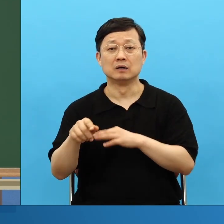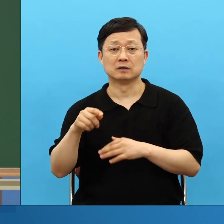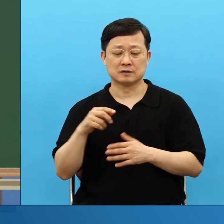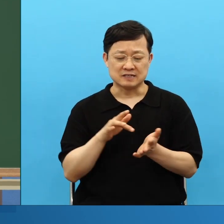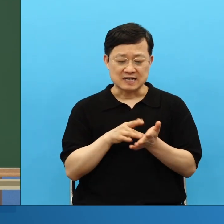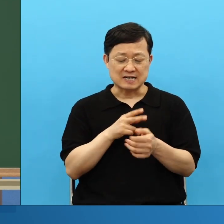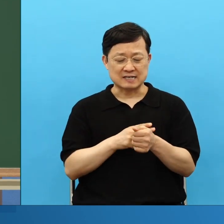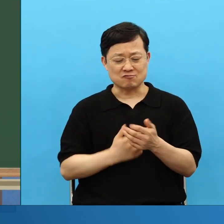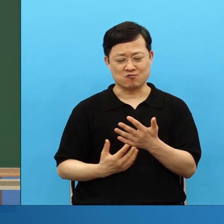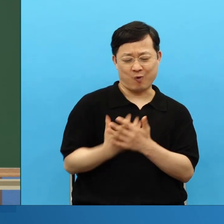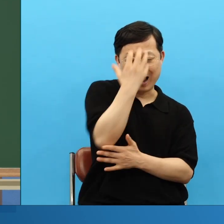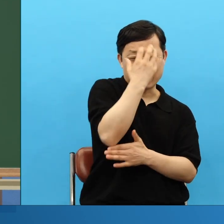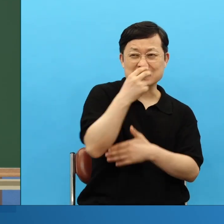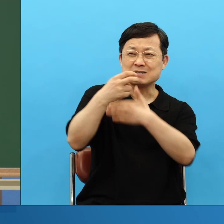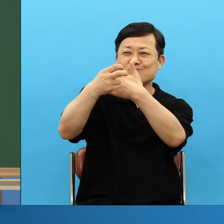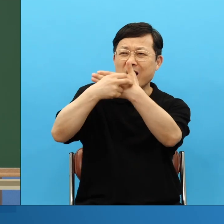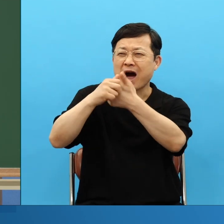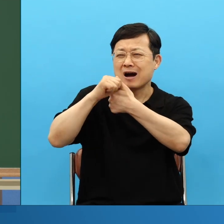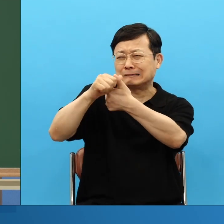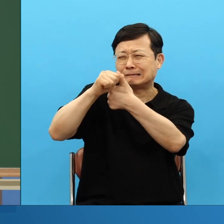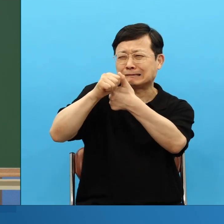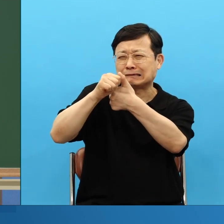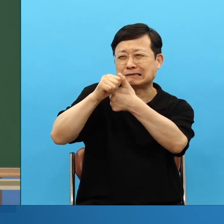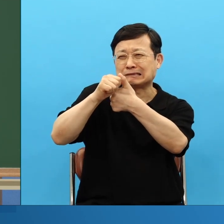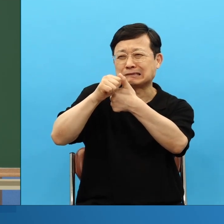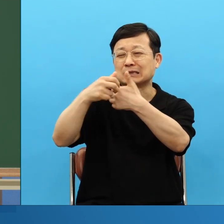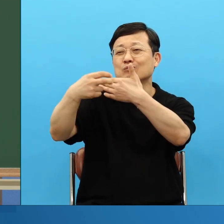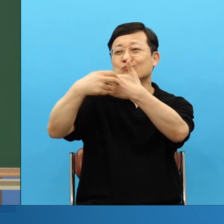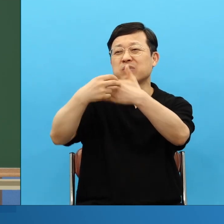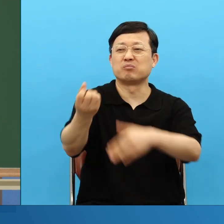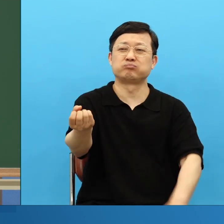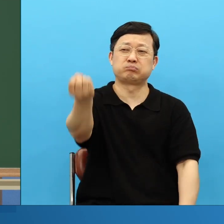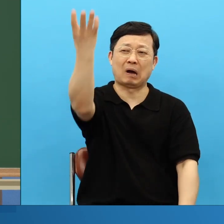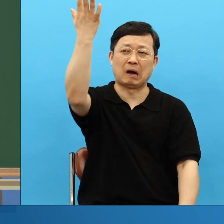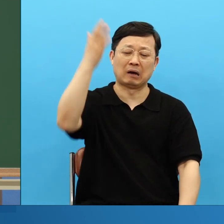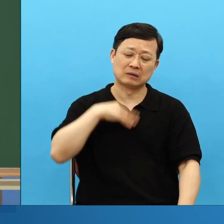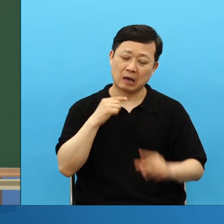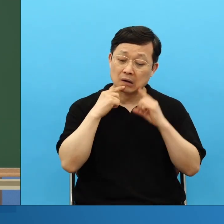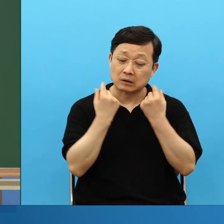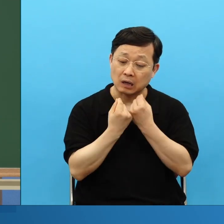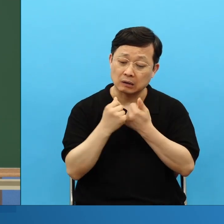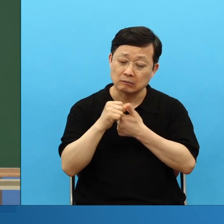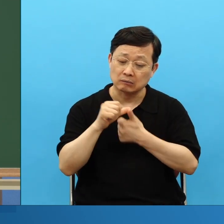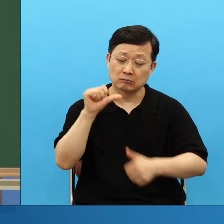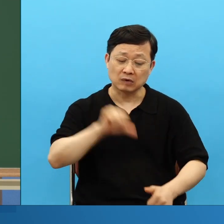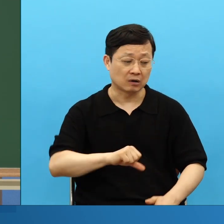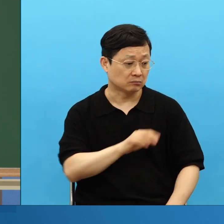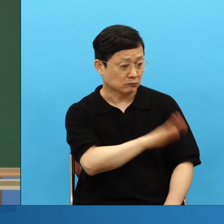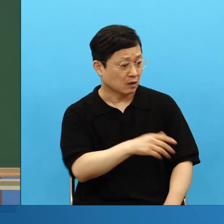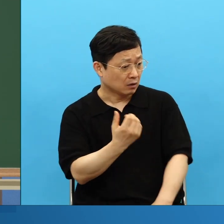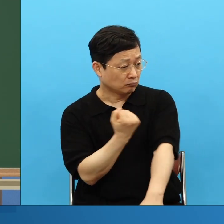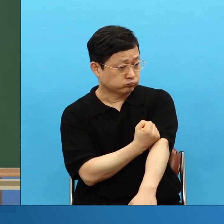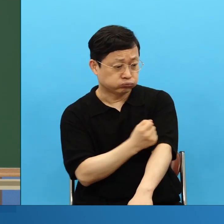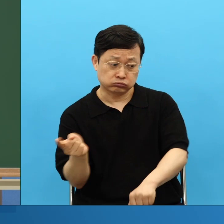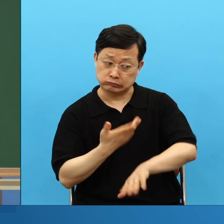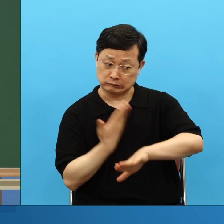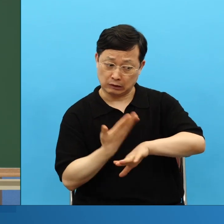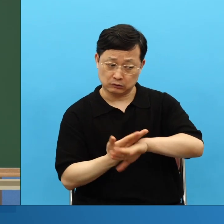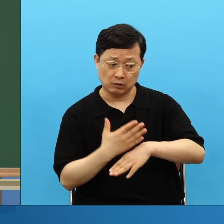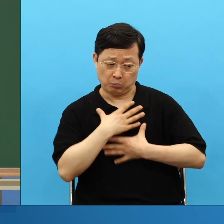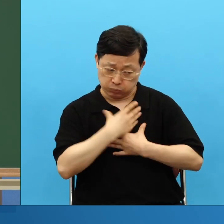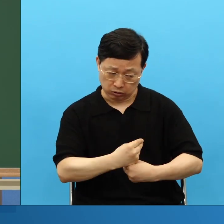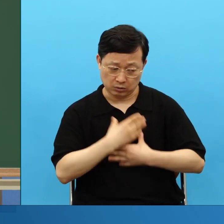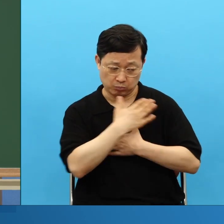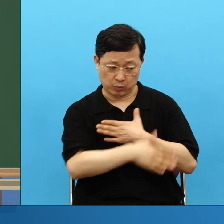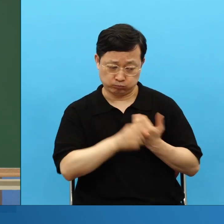약사가. 그래서 처음에는 못 이겼죠. 제약회사가 뒤에 탁 버티고 있으니까. 무슨 소리 하냐, 이 중독성 없다. 너무도